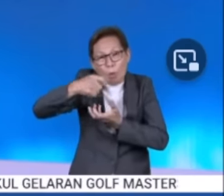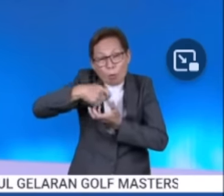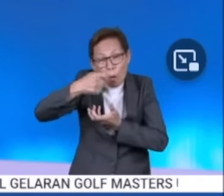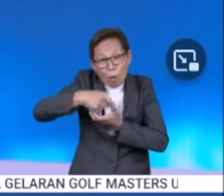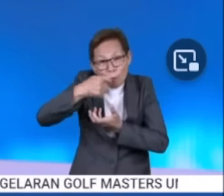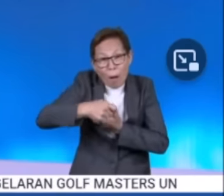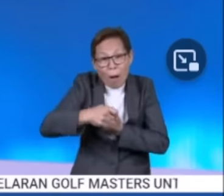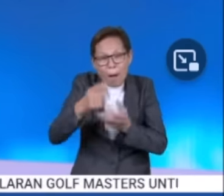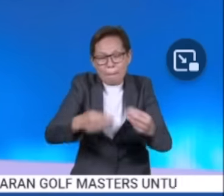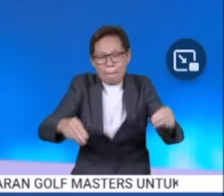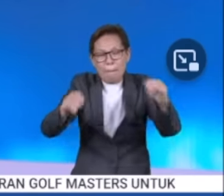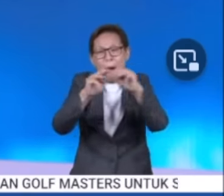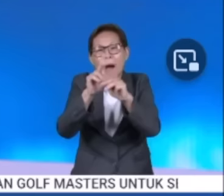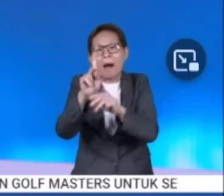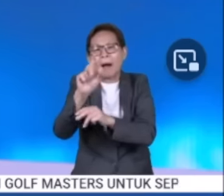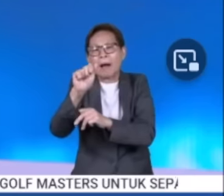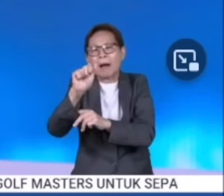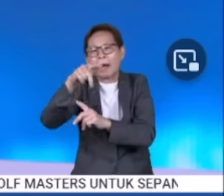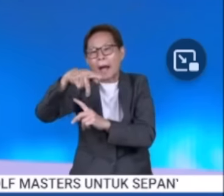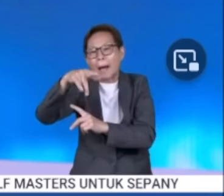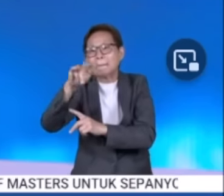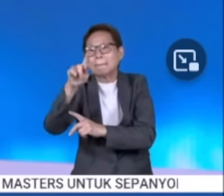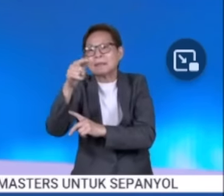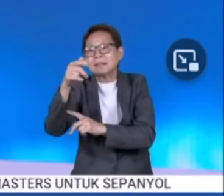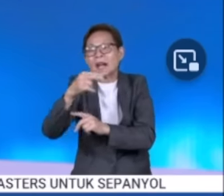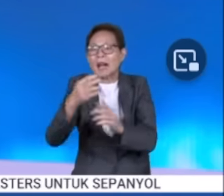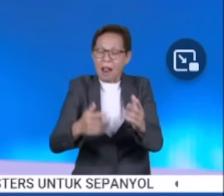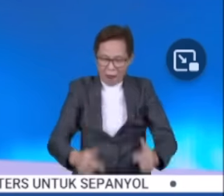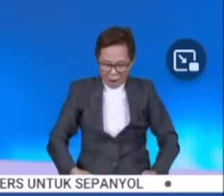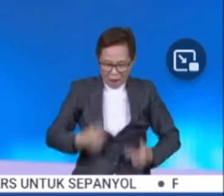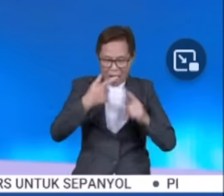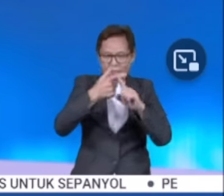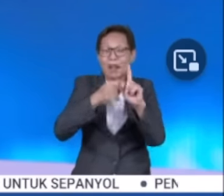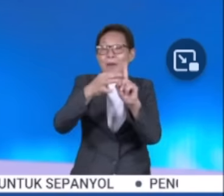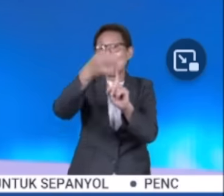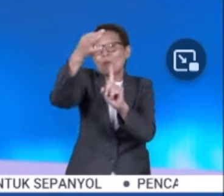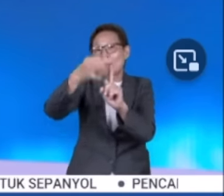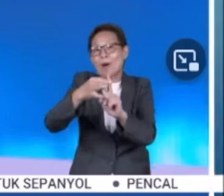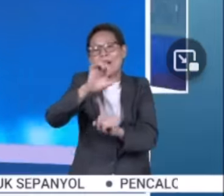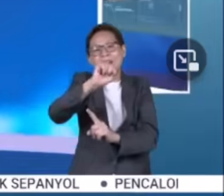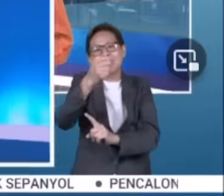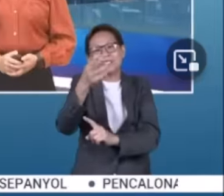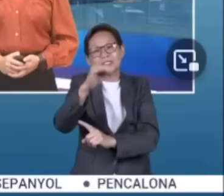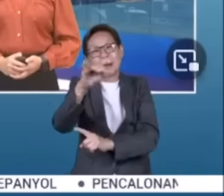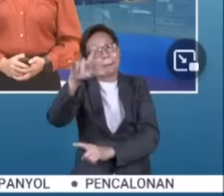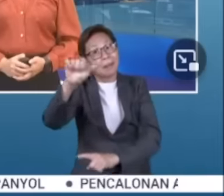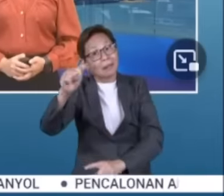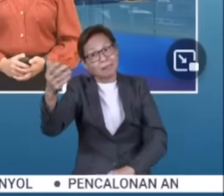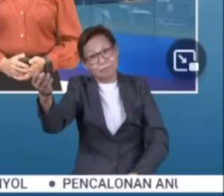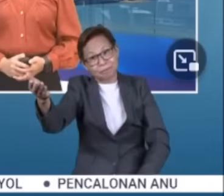pilihan Masjid Kapitan Keling. Langsung dari Pulau Mutiara bersama Sharmila Rastam. Mila.